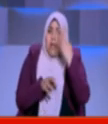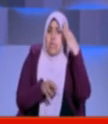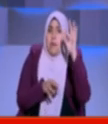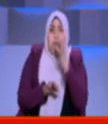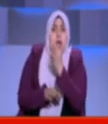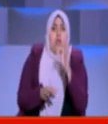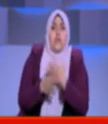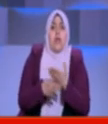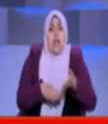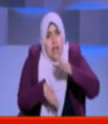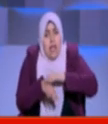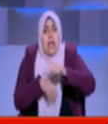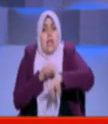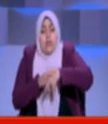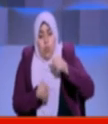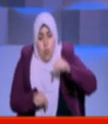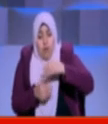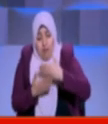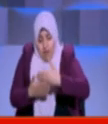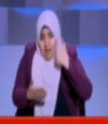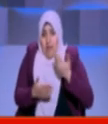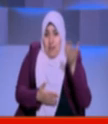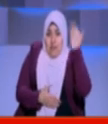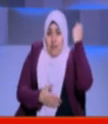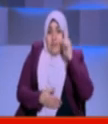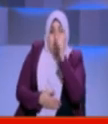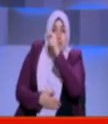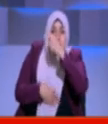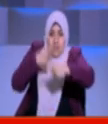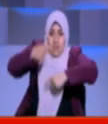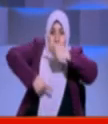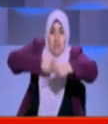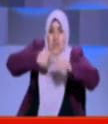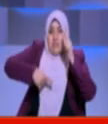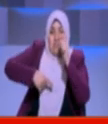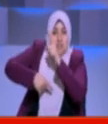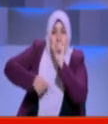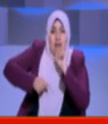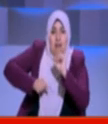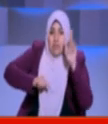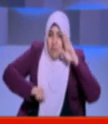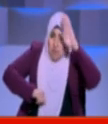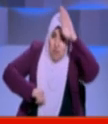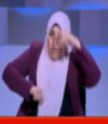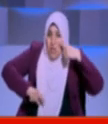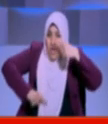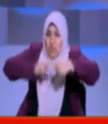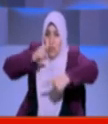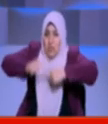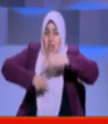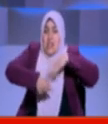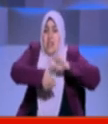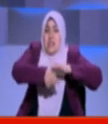لو عدنا إلى الحقائق ولو عدنا وتابعنا مع المجريات، لأن التكليف السيد